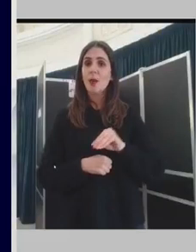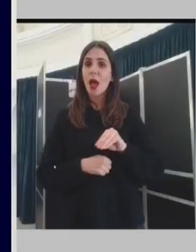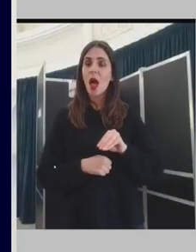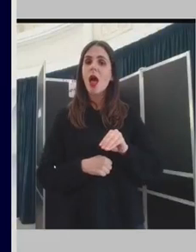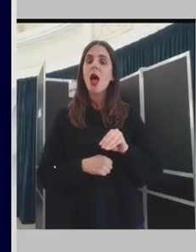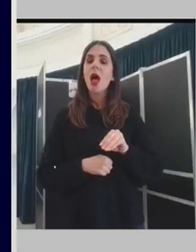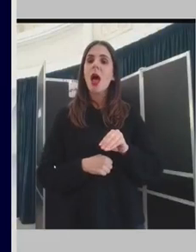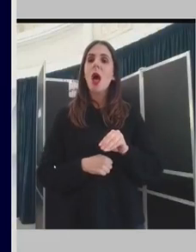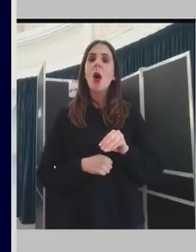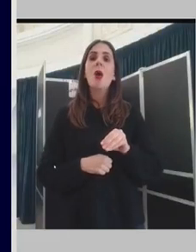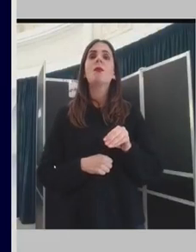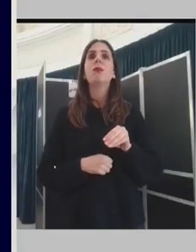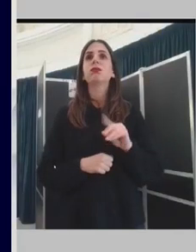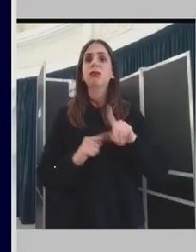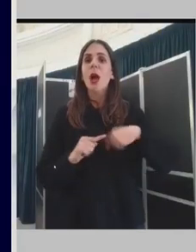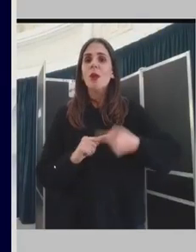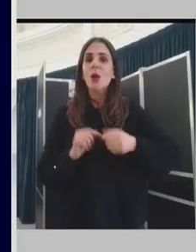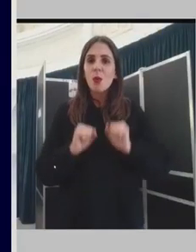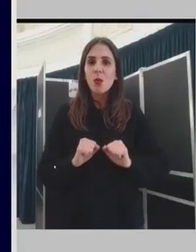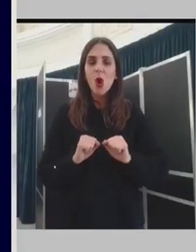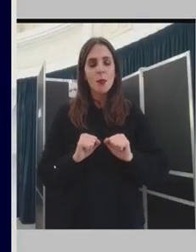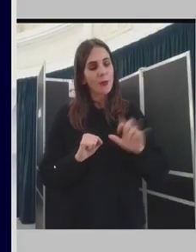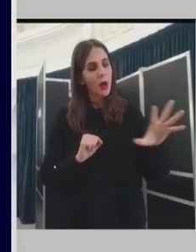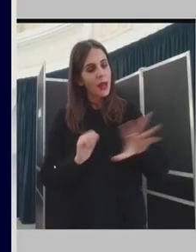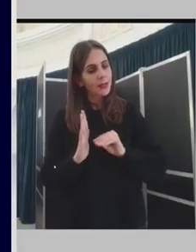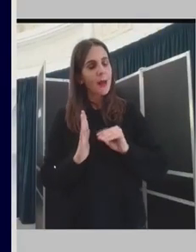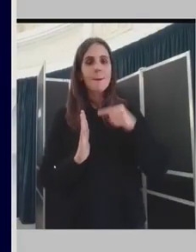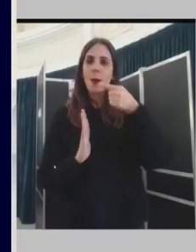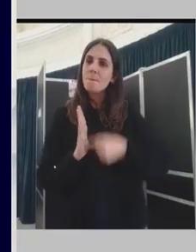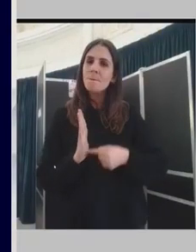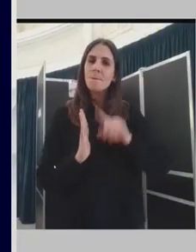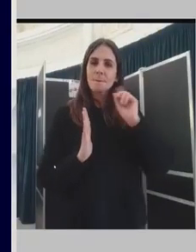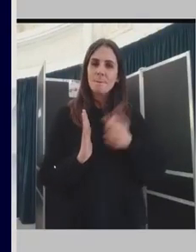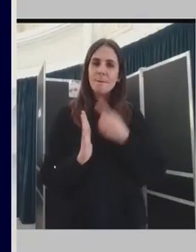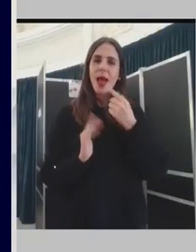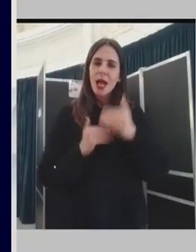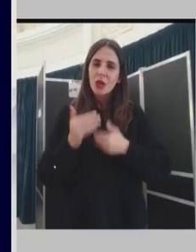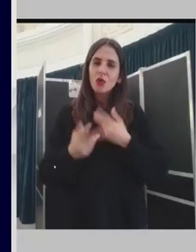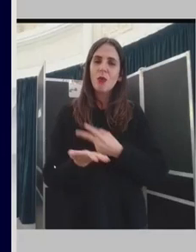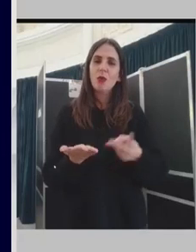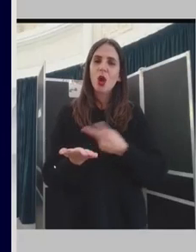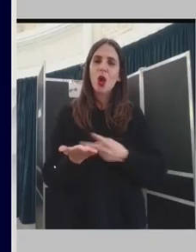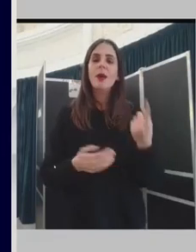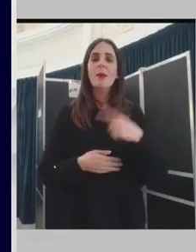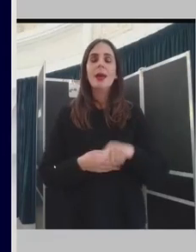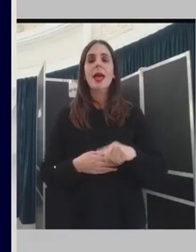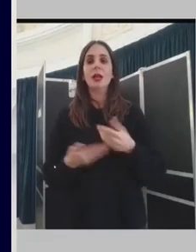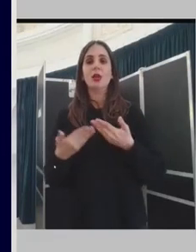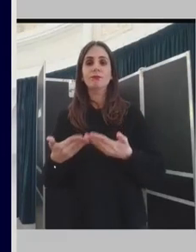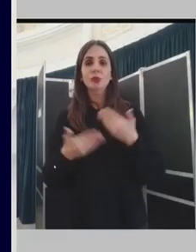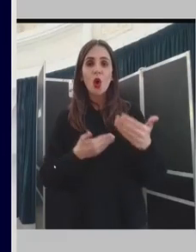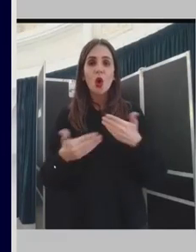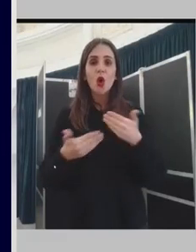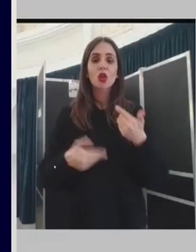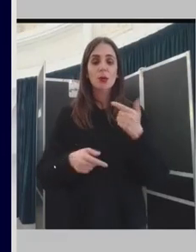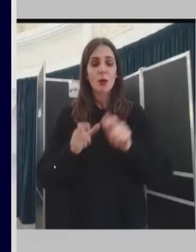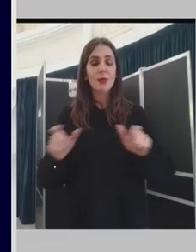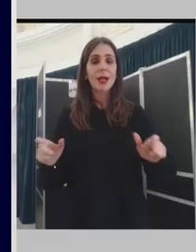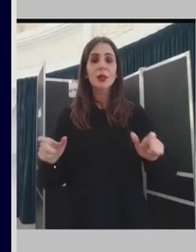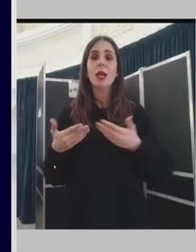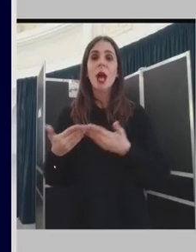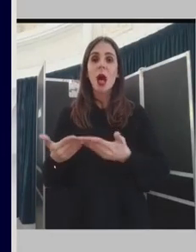chissà che non fare anche meglio, insomma, non dobbiamo mettere limiti sulla salute, sul soccorso, sul aiutare il prossimo, in